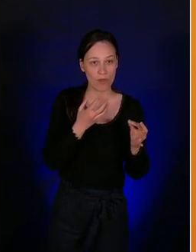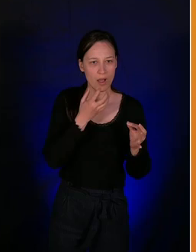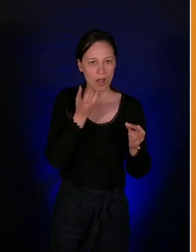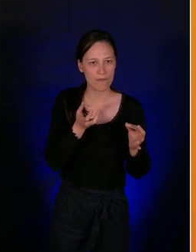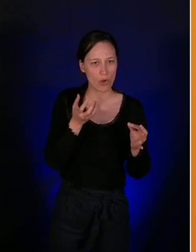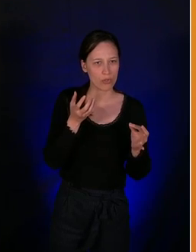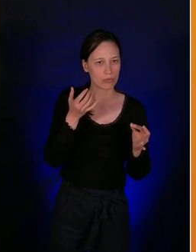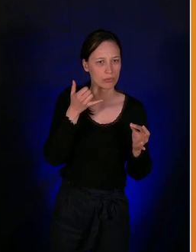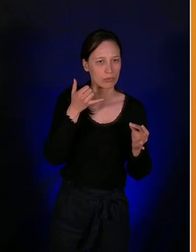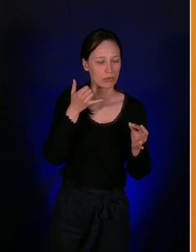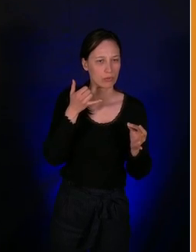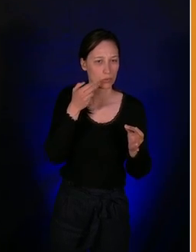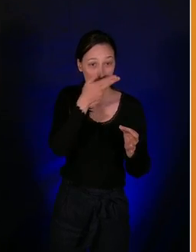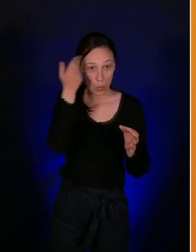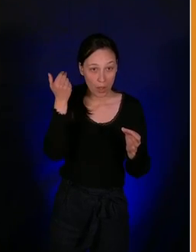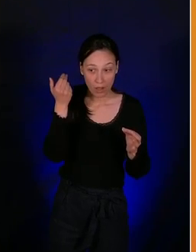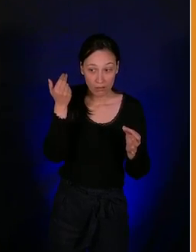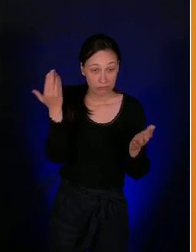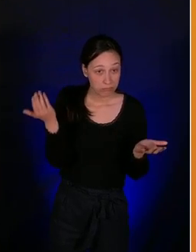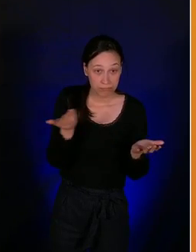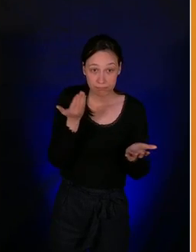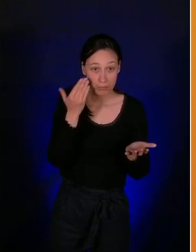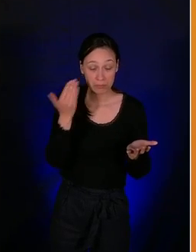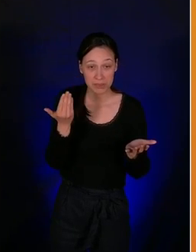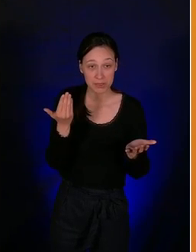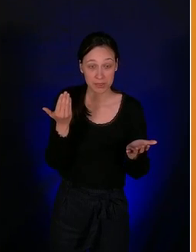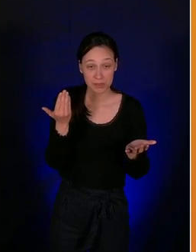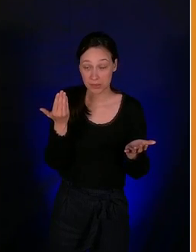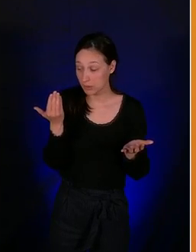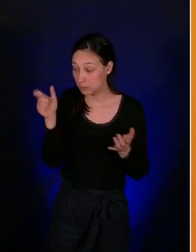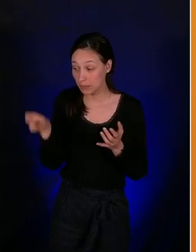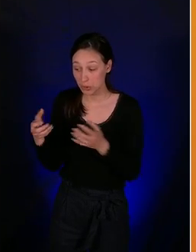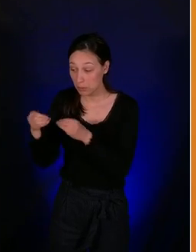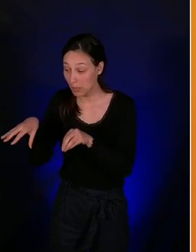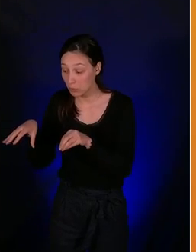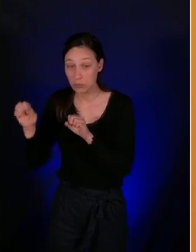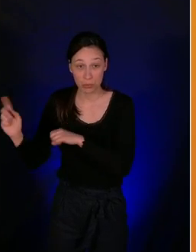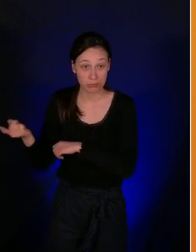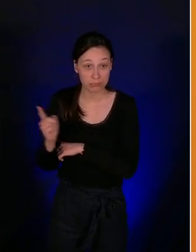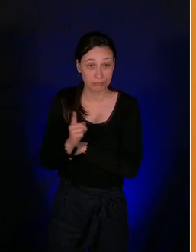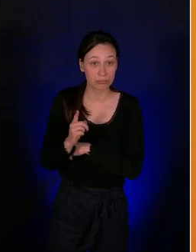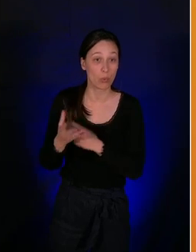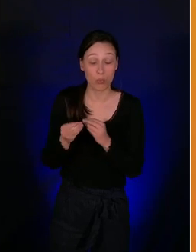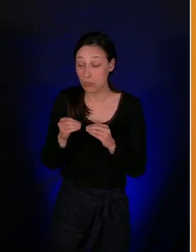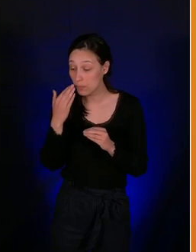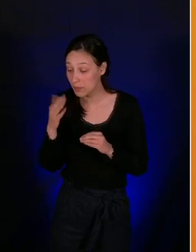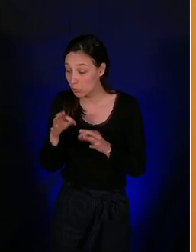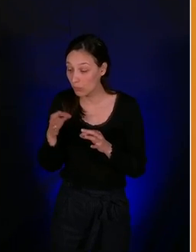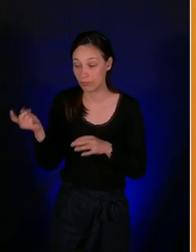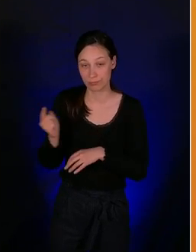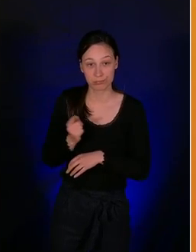par une camarade. Si jamais quelqu'un ou quelqu'une l'a trouvé, merci de le rapporter à la tribune. Alors, donc, sur les